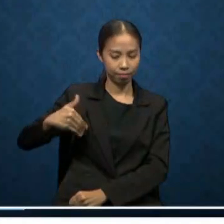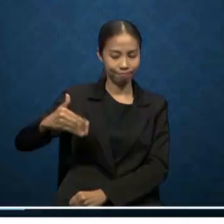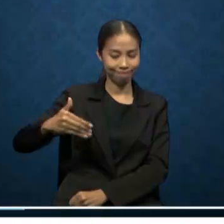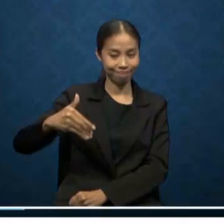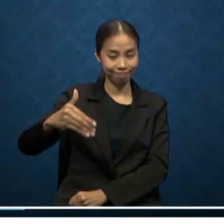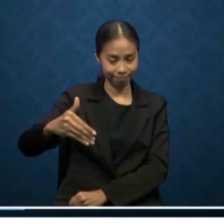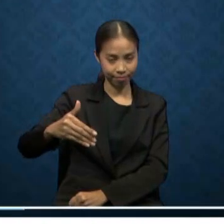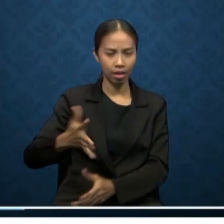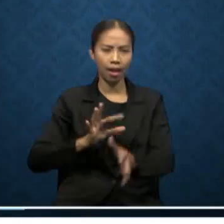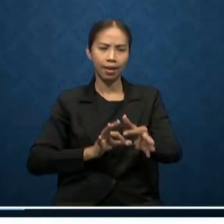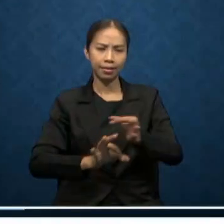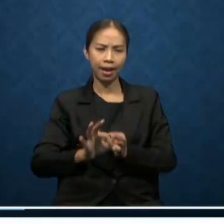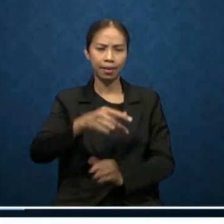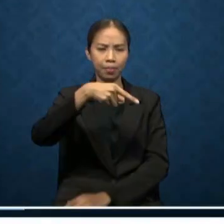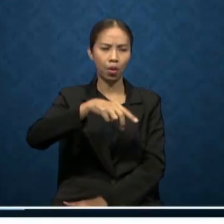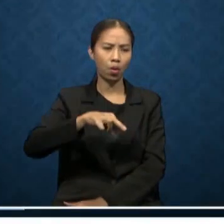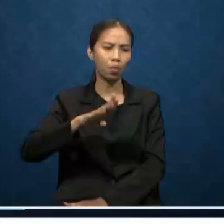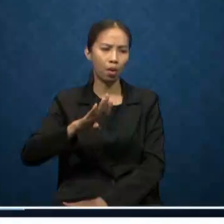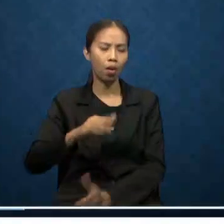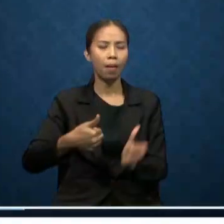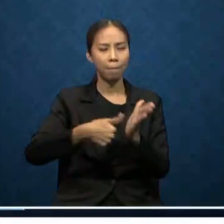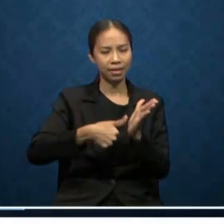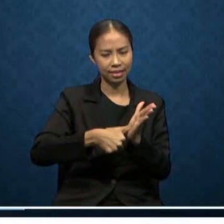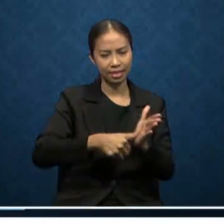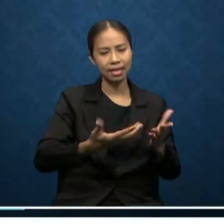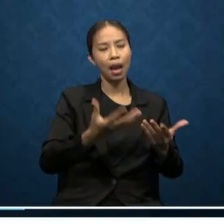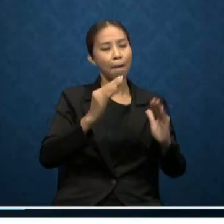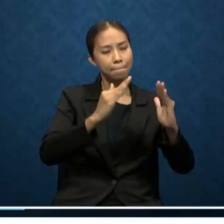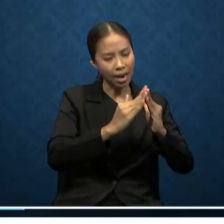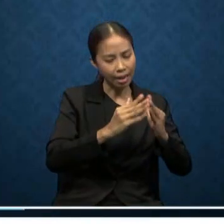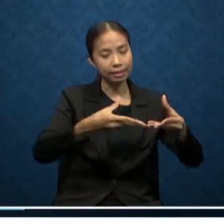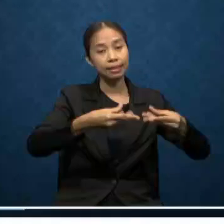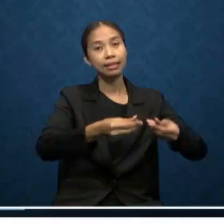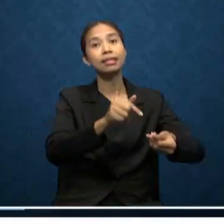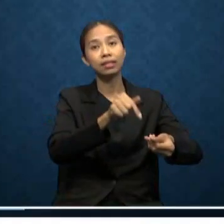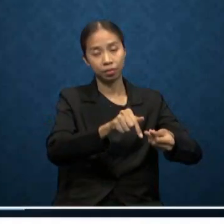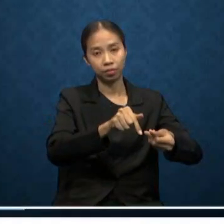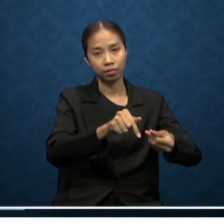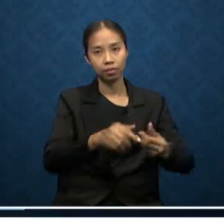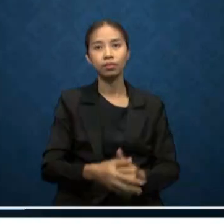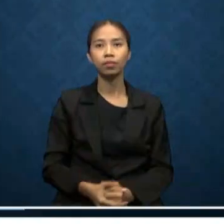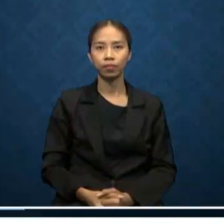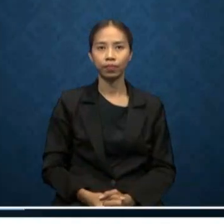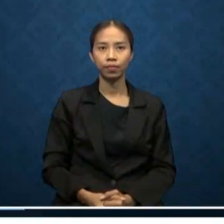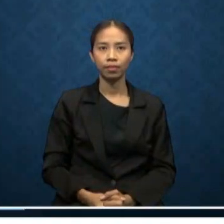โดยออกมาแทน พ้อมหยดภาศีโรงเรียนและที่ดินกัพรอมหยัดและพระเจกกำหนด